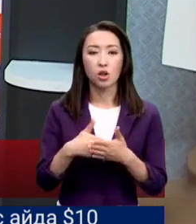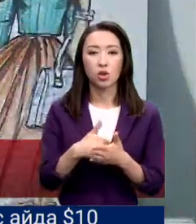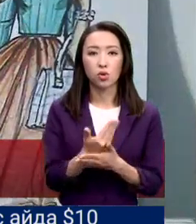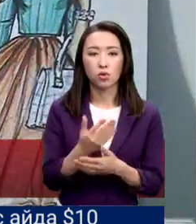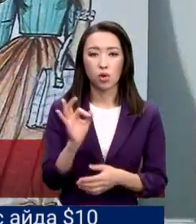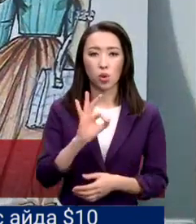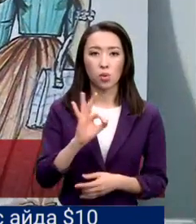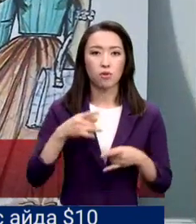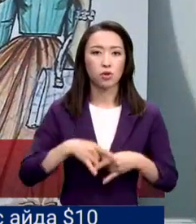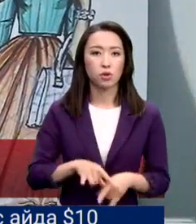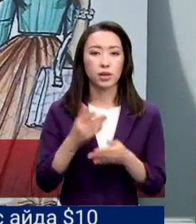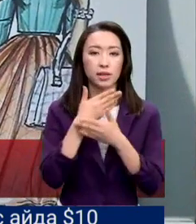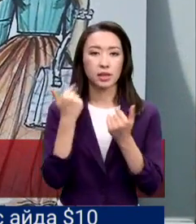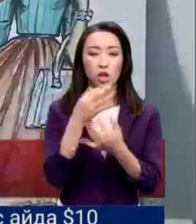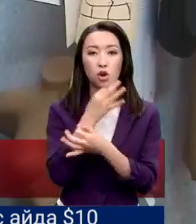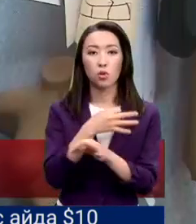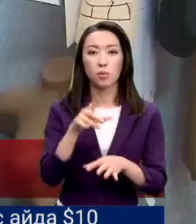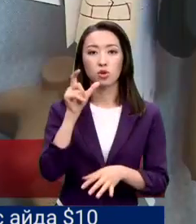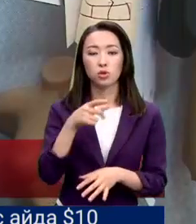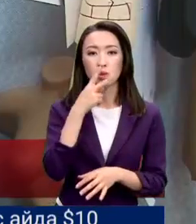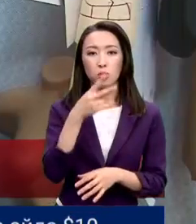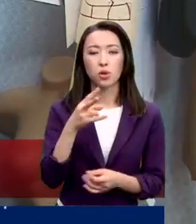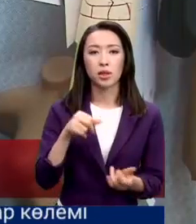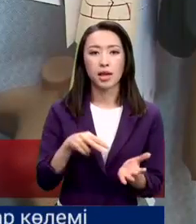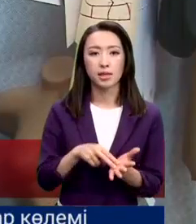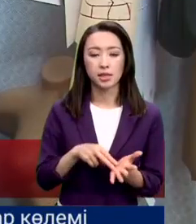на нулевок нету. Любой человек смотрит на цену.